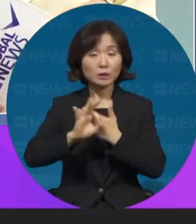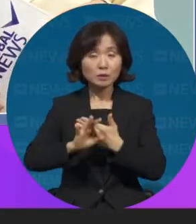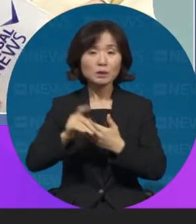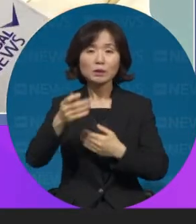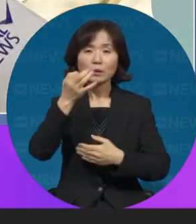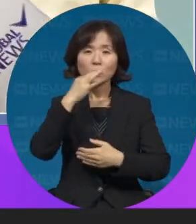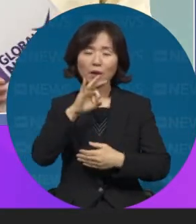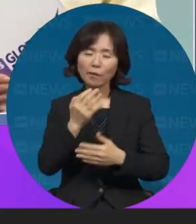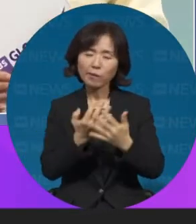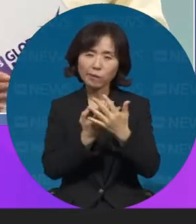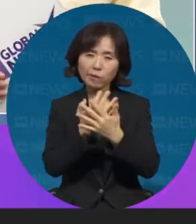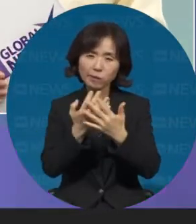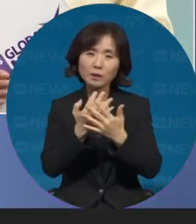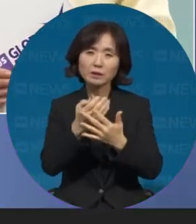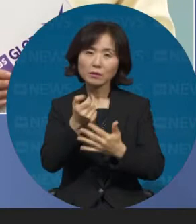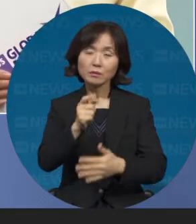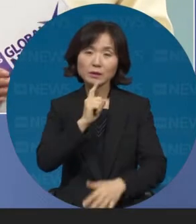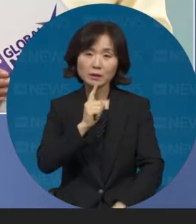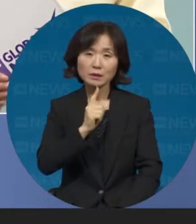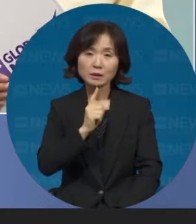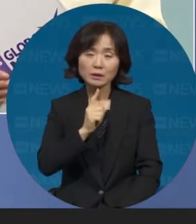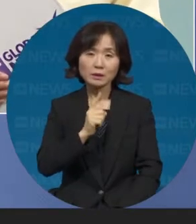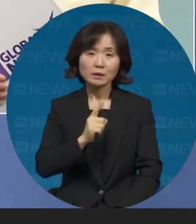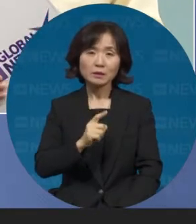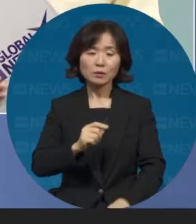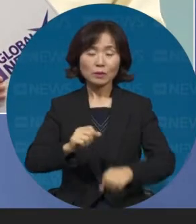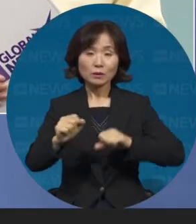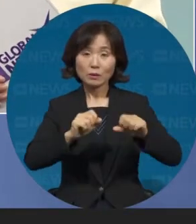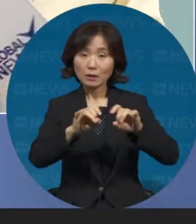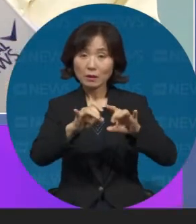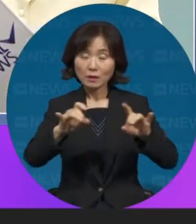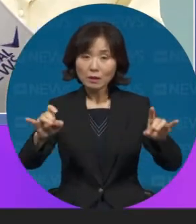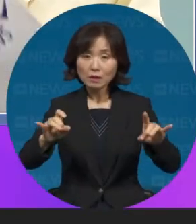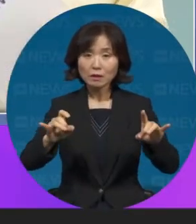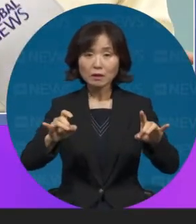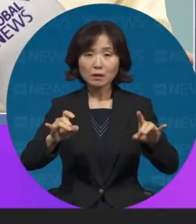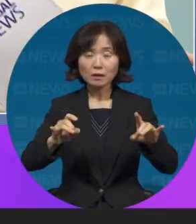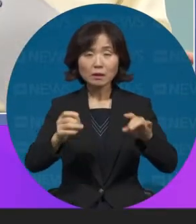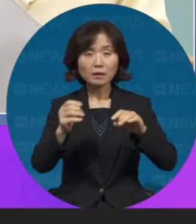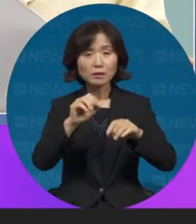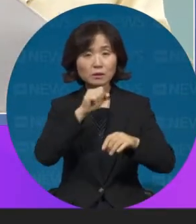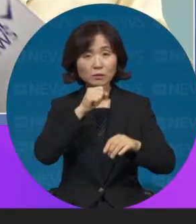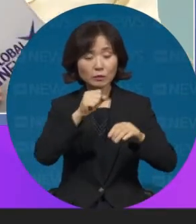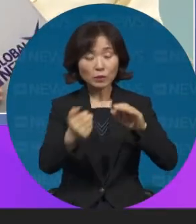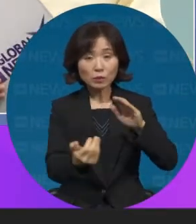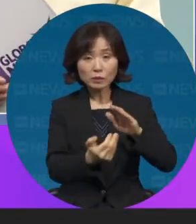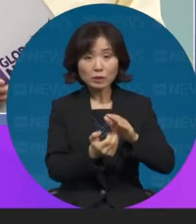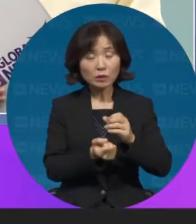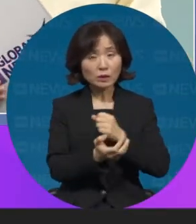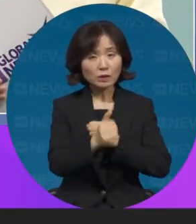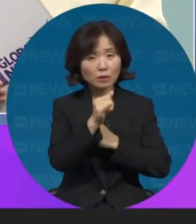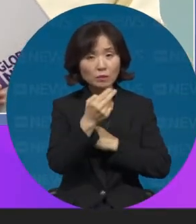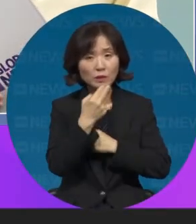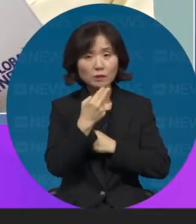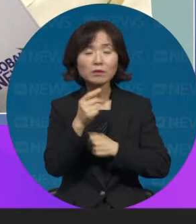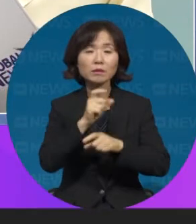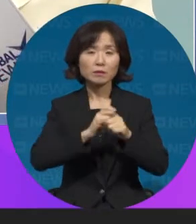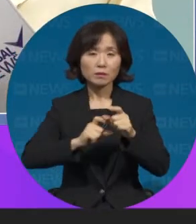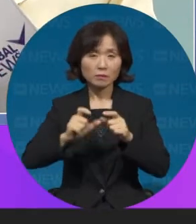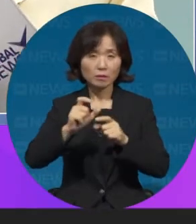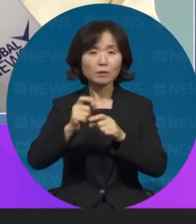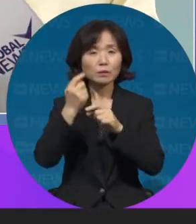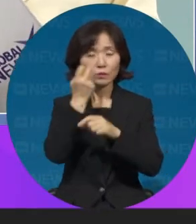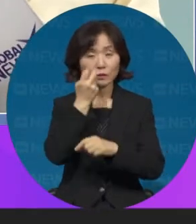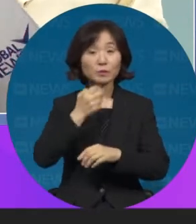효과가 미미하다고 설명을 했습니다. 또 각각의 활동들이 실제 얼마나 이 성취도에 영향을 미치고 있는지는 좀 더 제대로